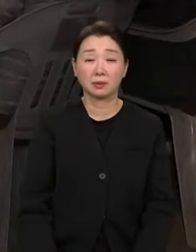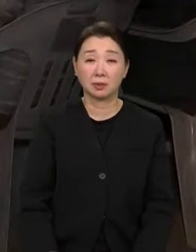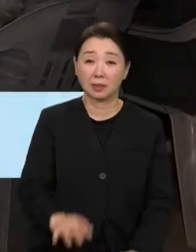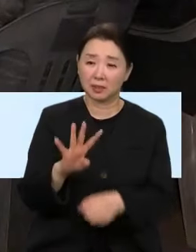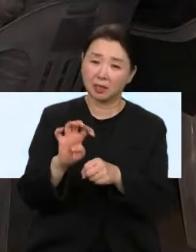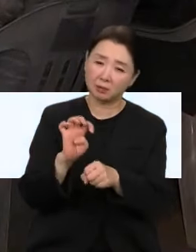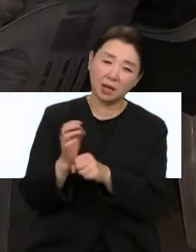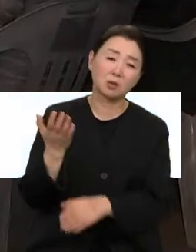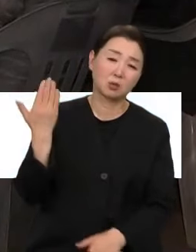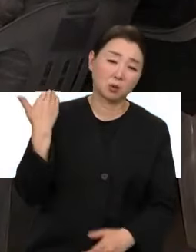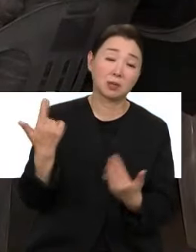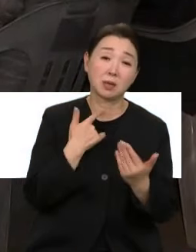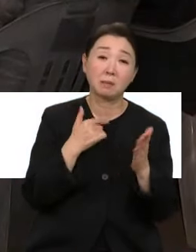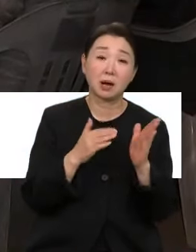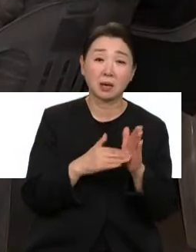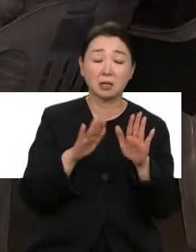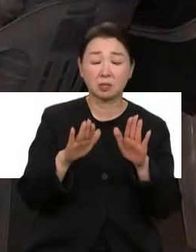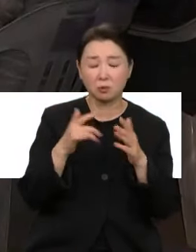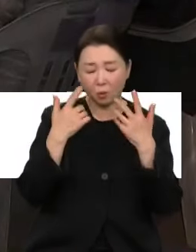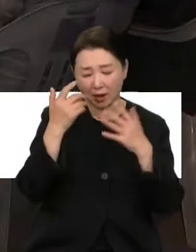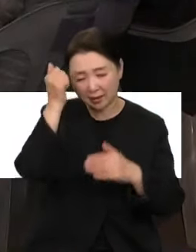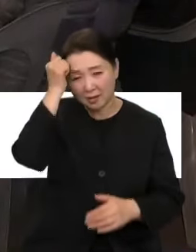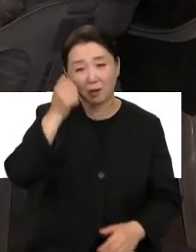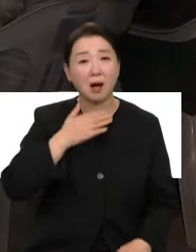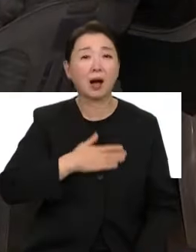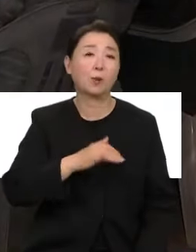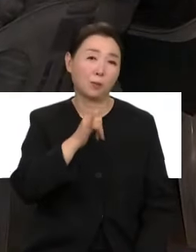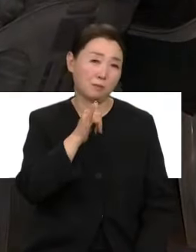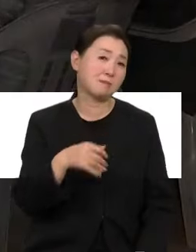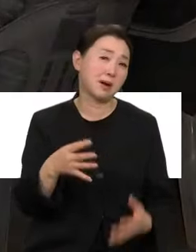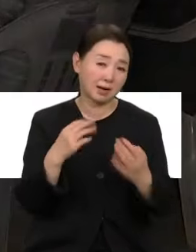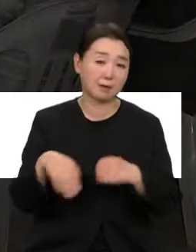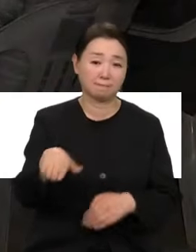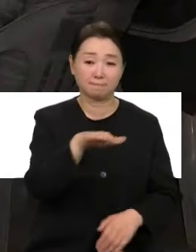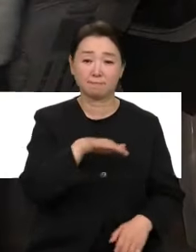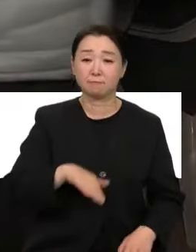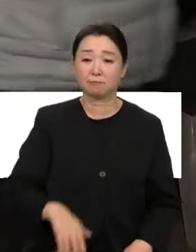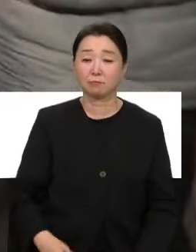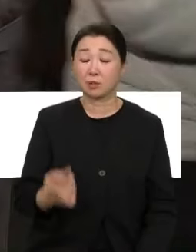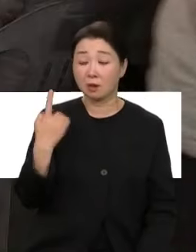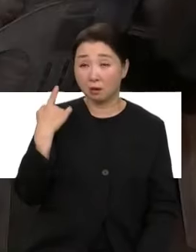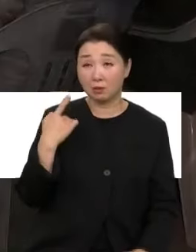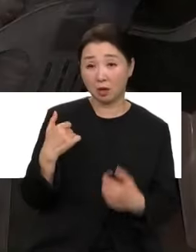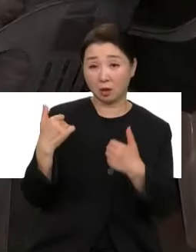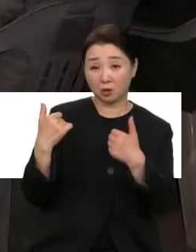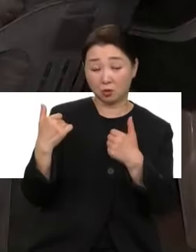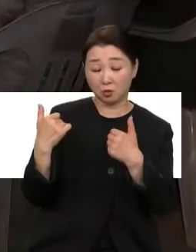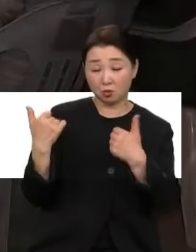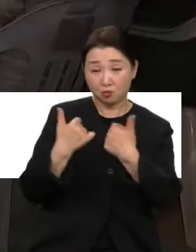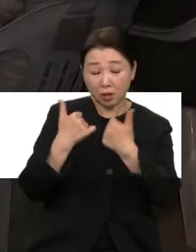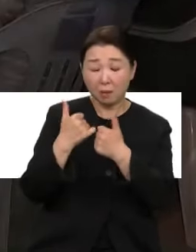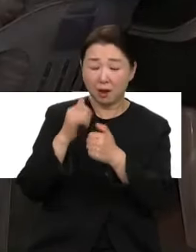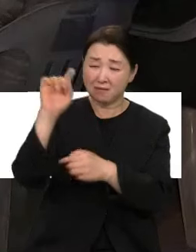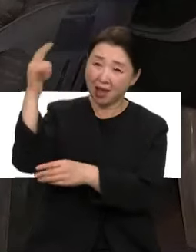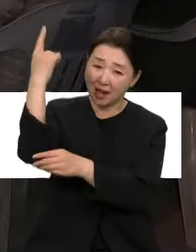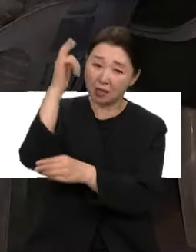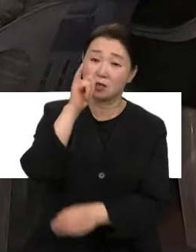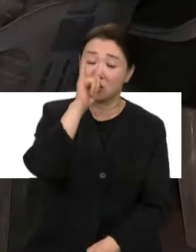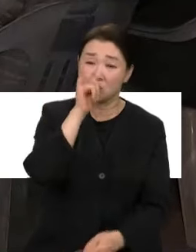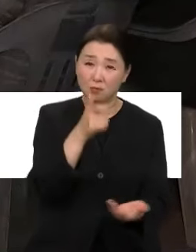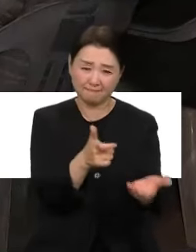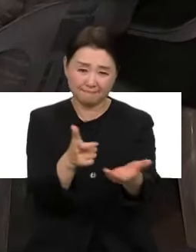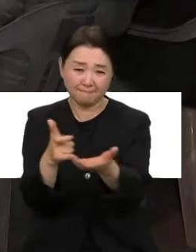44년 전 일이지만요, 지금도 생생히 기억하는 시민들이 많습니다. 어젯밤 국회 위로 헬기가 날아가거나 총